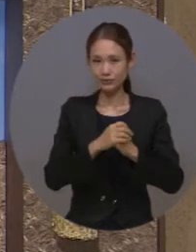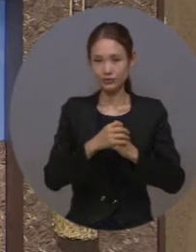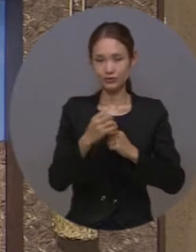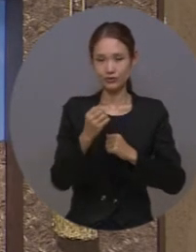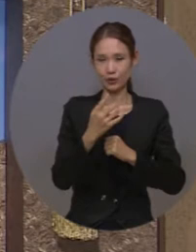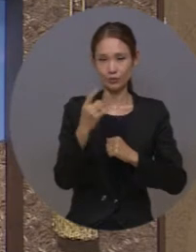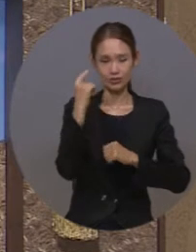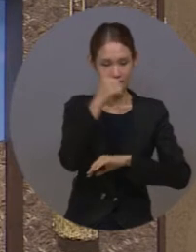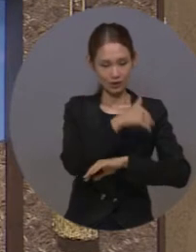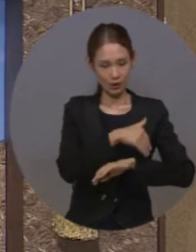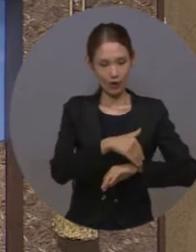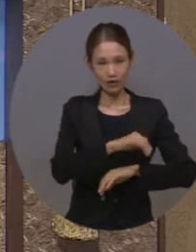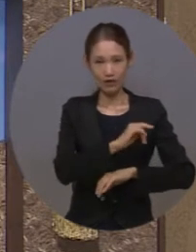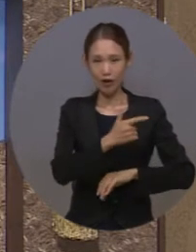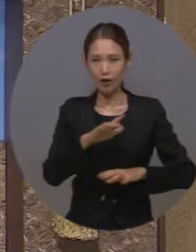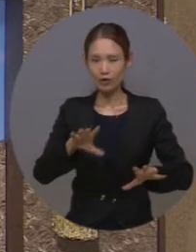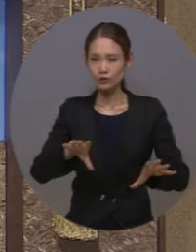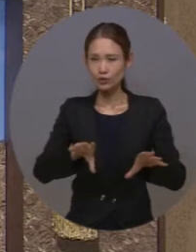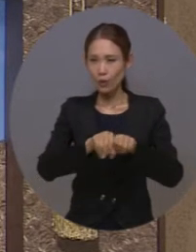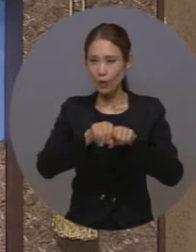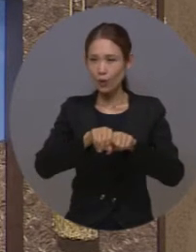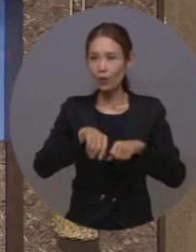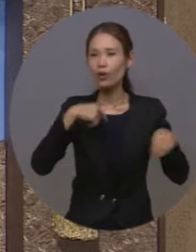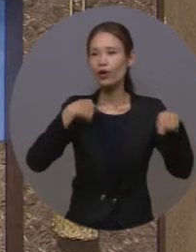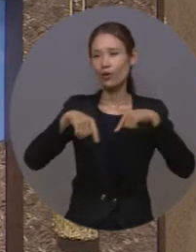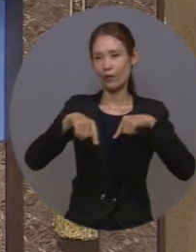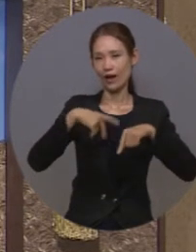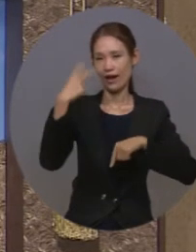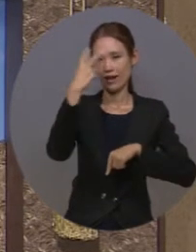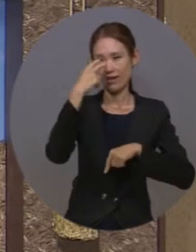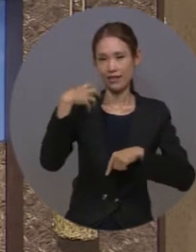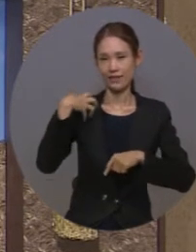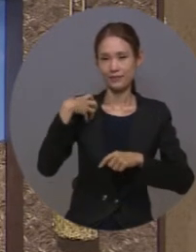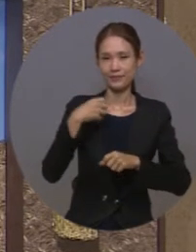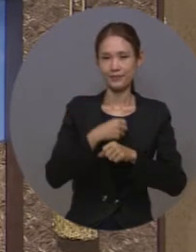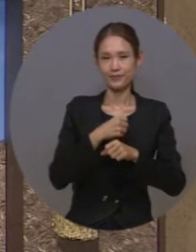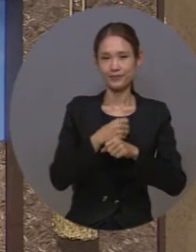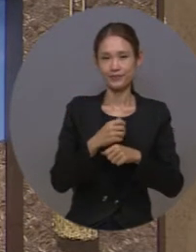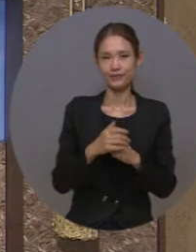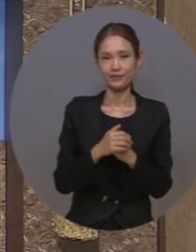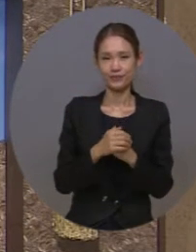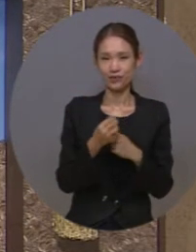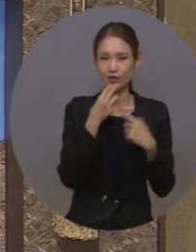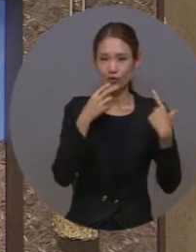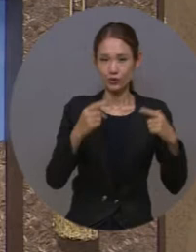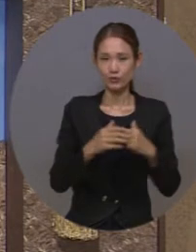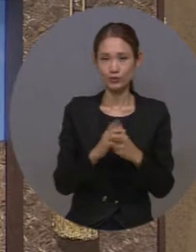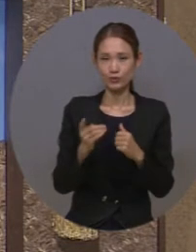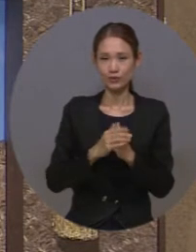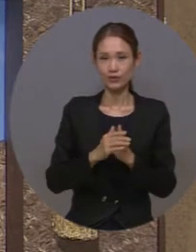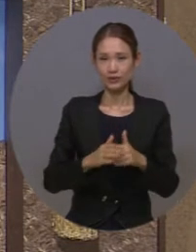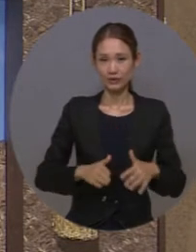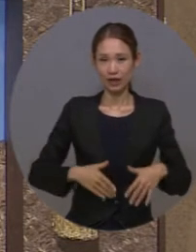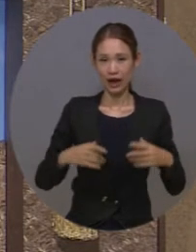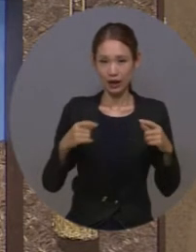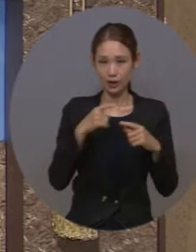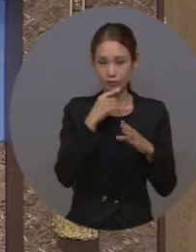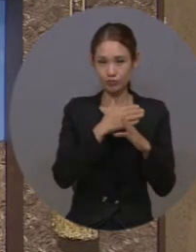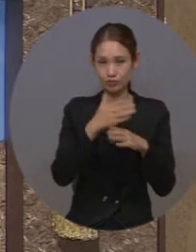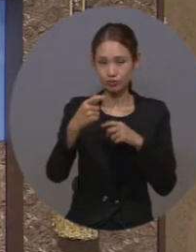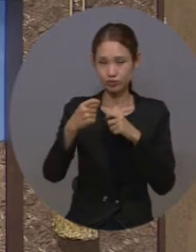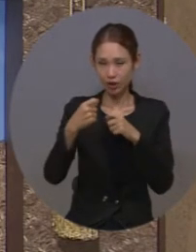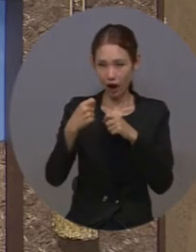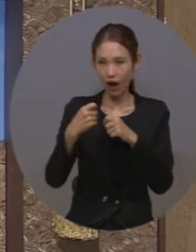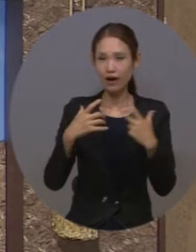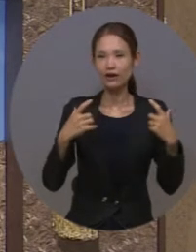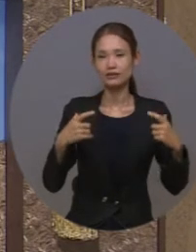그 기획 같은 걸 총괄하는 상임위가 됩니다. 네. 또한 그 경기도는 이제 남북 그 접경 지역이 있어서